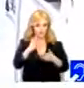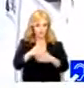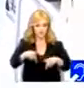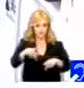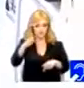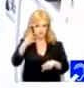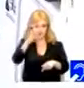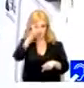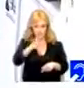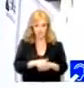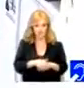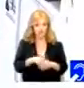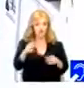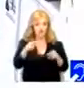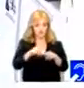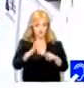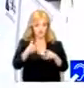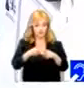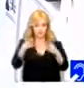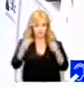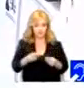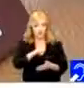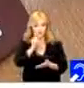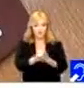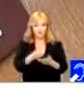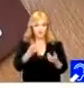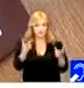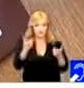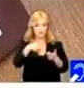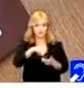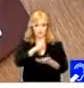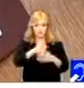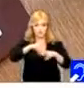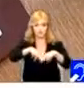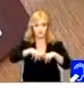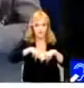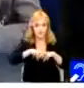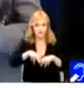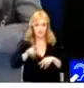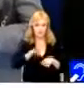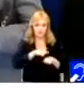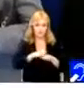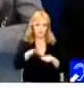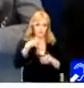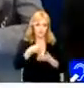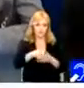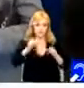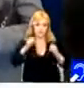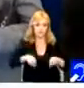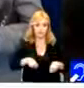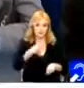țării în aceste zile trebuie să se asigure că dețin documente de identitate valabile, condiție absolut necesară pentru